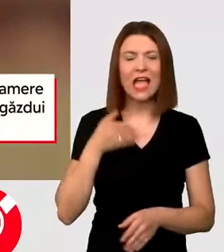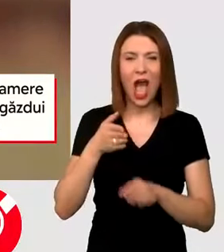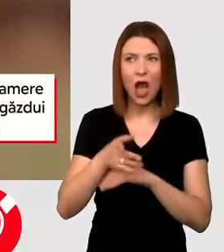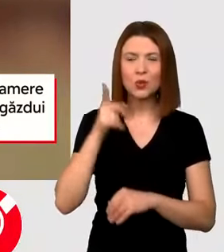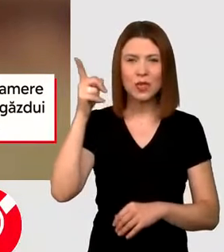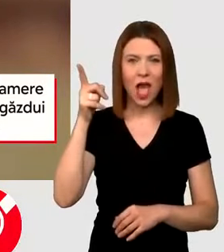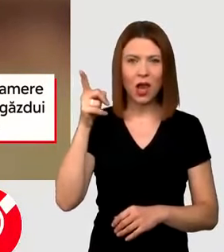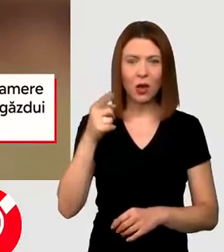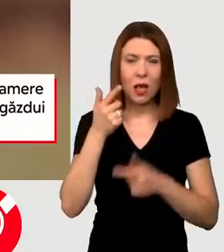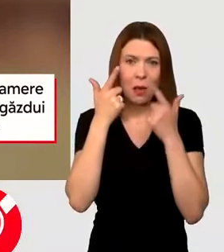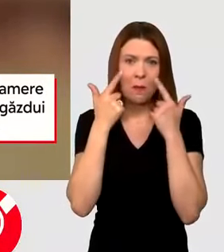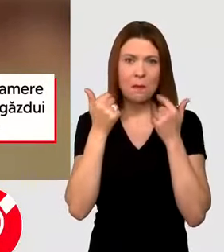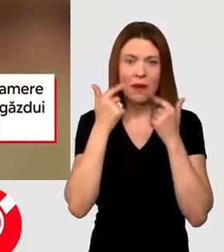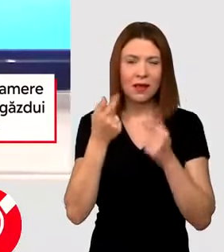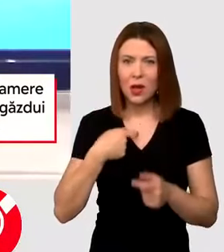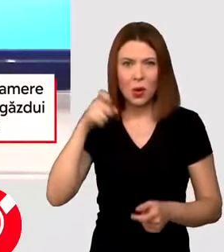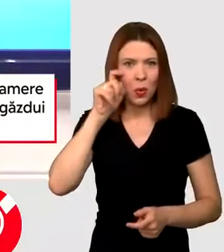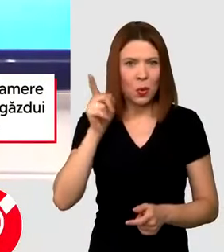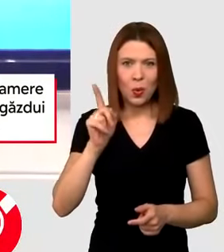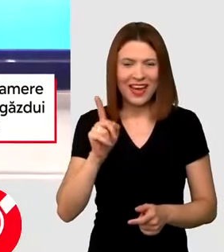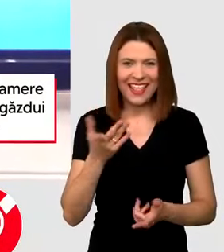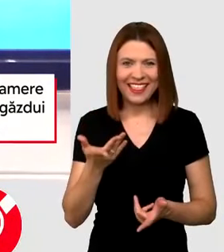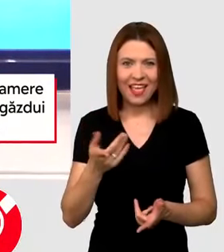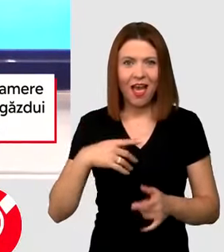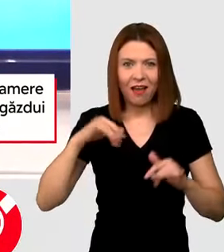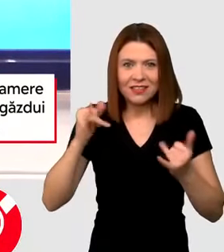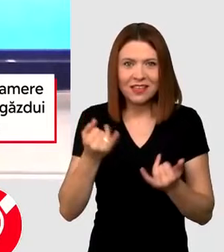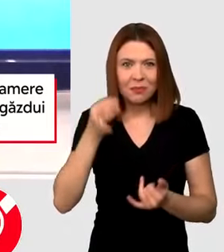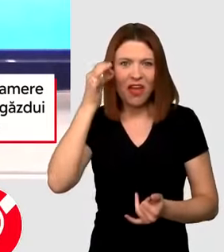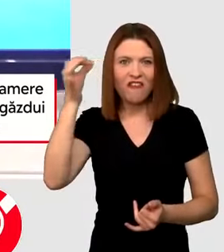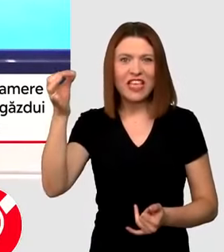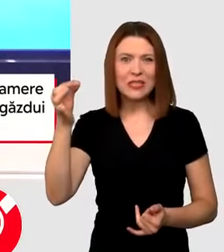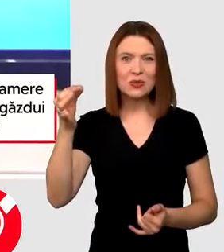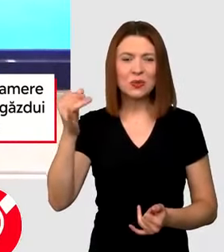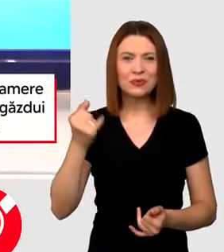ajuns acolo, plângând, nu-i venea să creadă că i s-a îndeplinit acest vis.